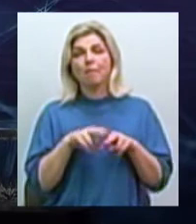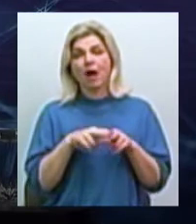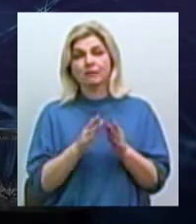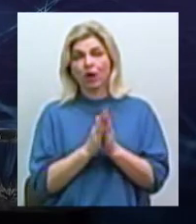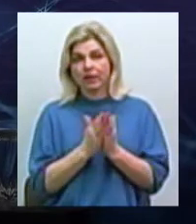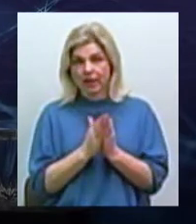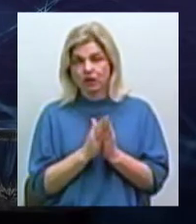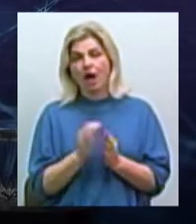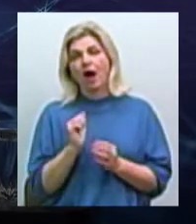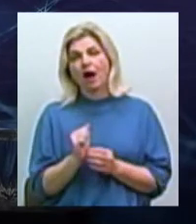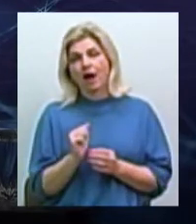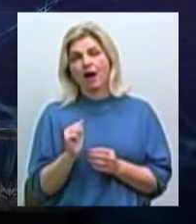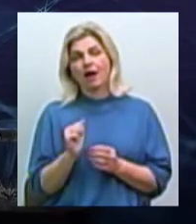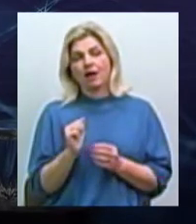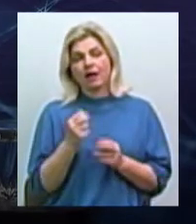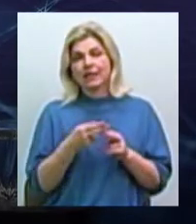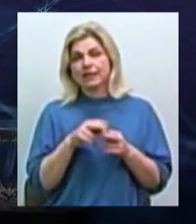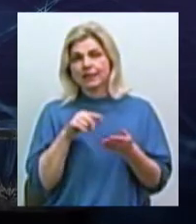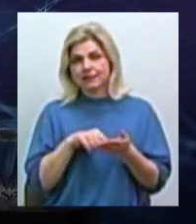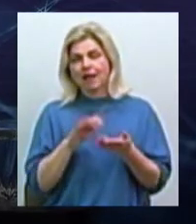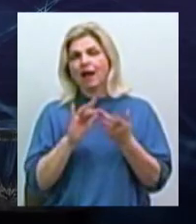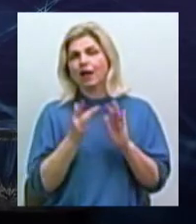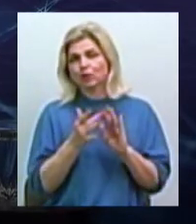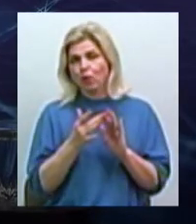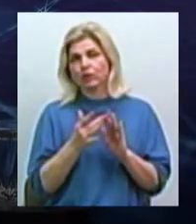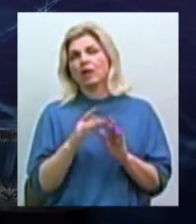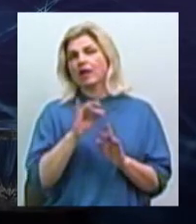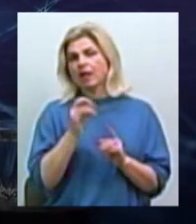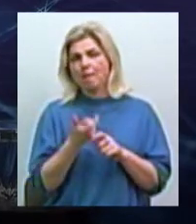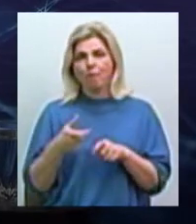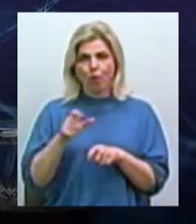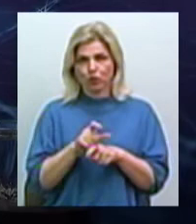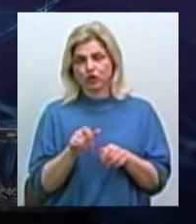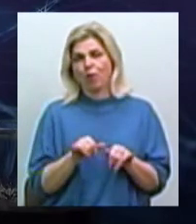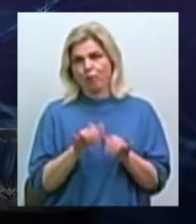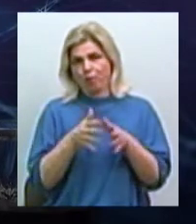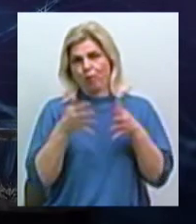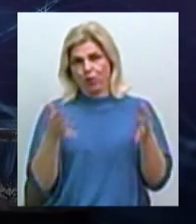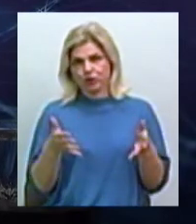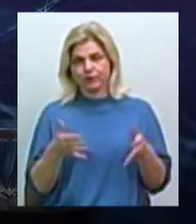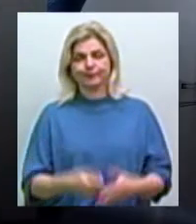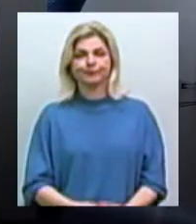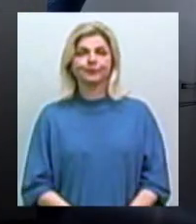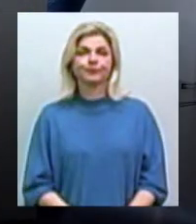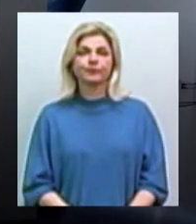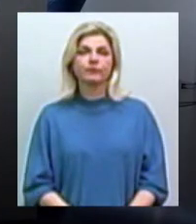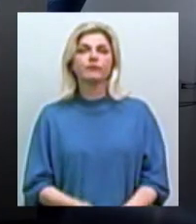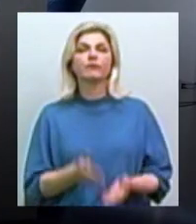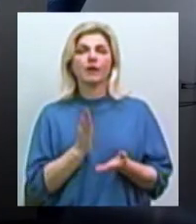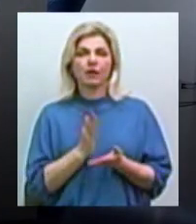книжечки, але це в електронному вигляді і більш розгорнуто. Оксана, є лише